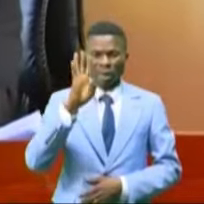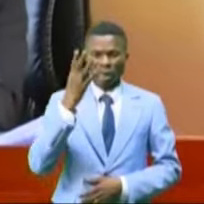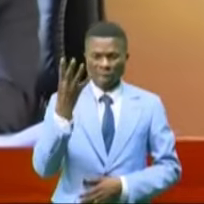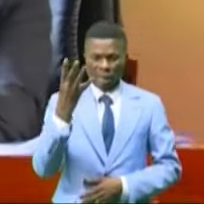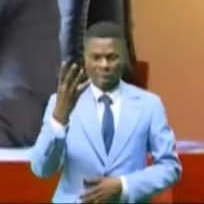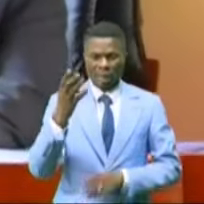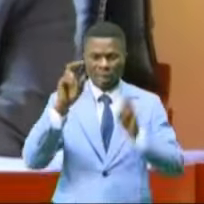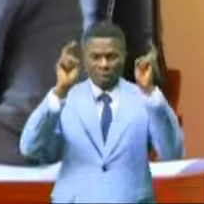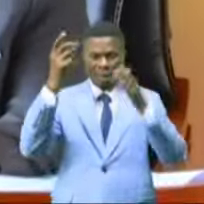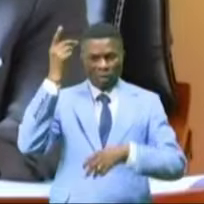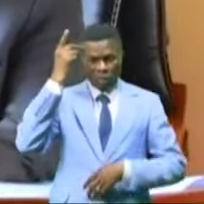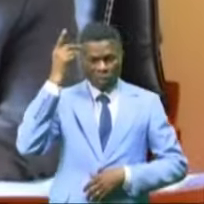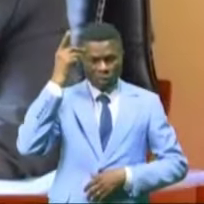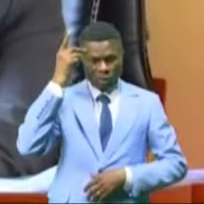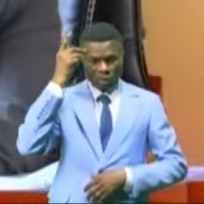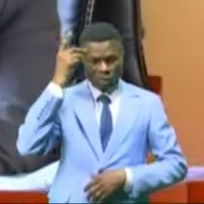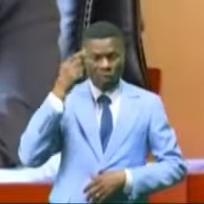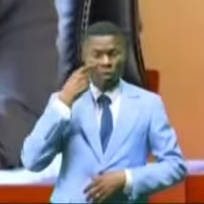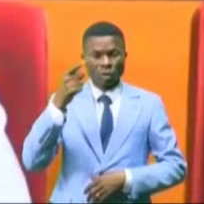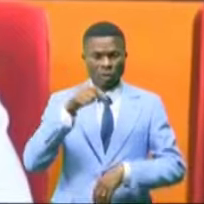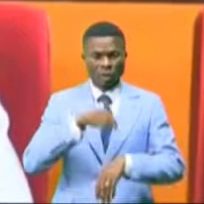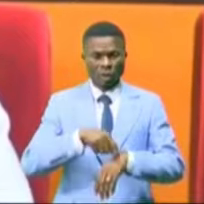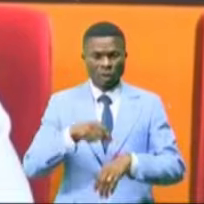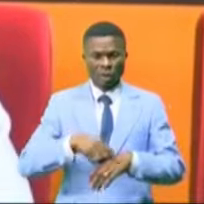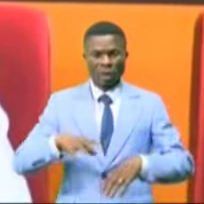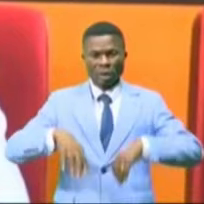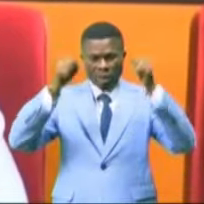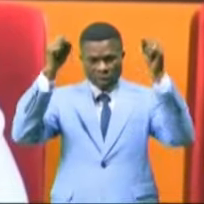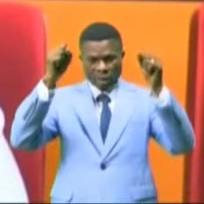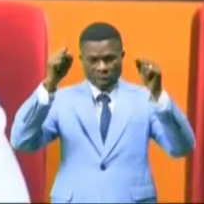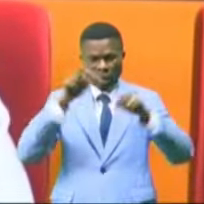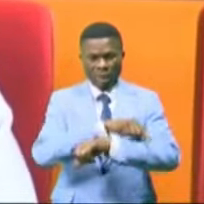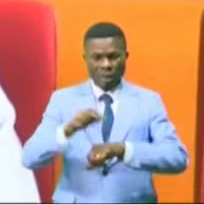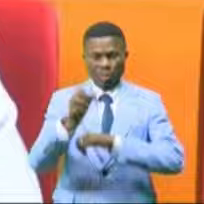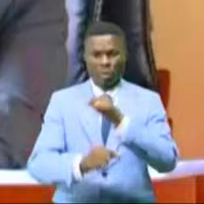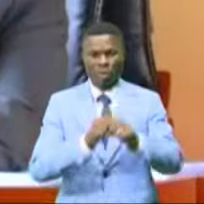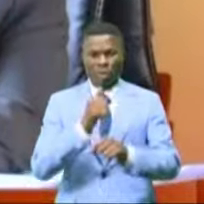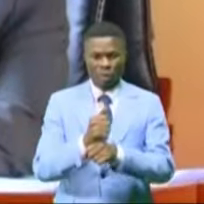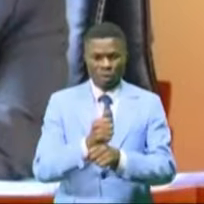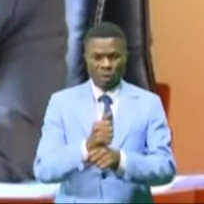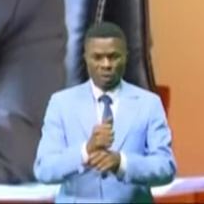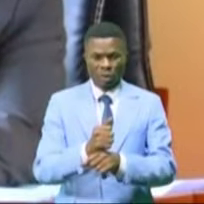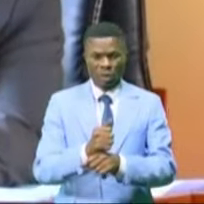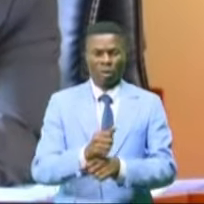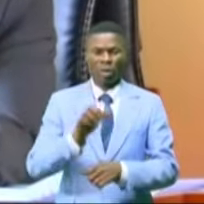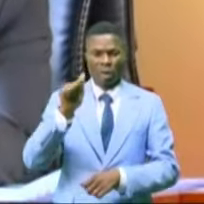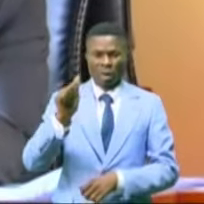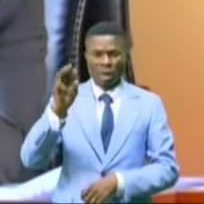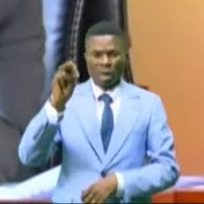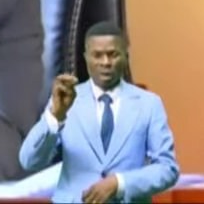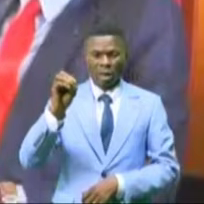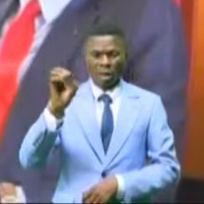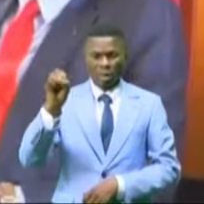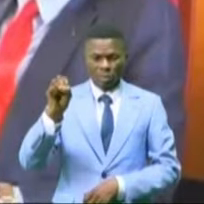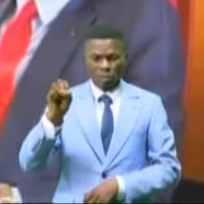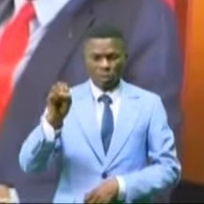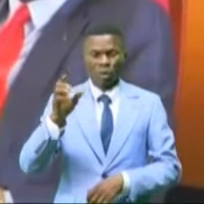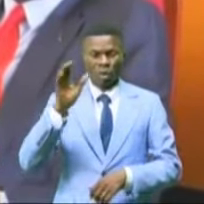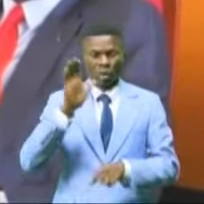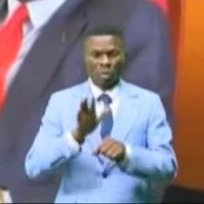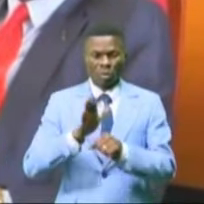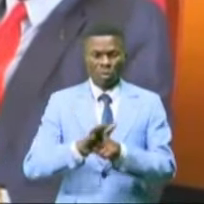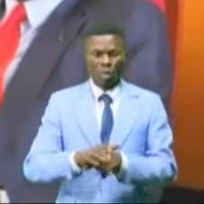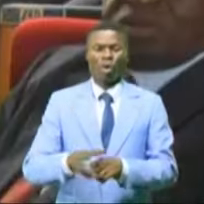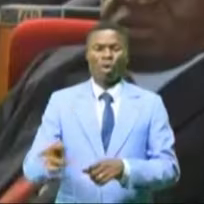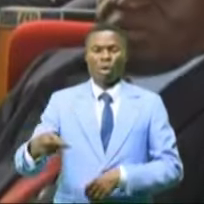ville-province Kinshasa ont vu leur mandat validé par la plénière du bureau d'âge dirigé par Amos Mbokoso. Plusieurs députés